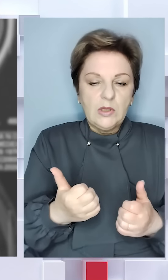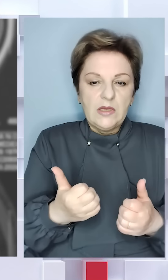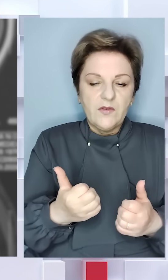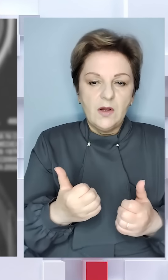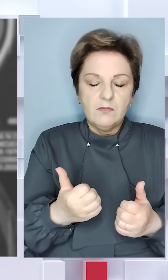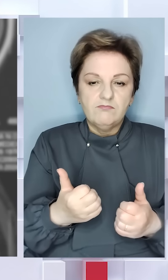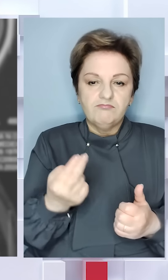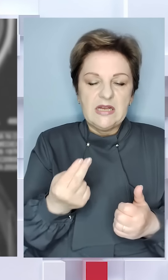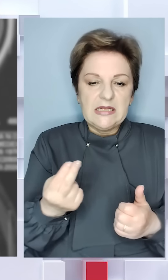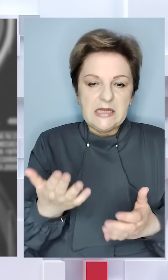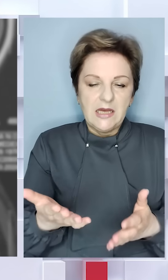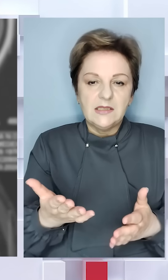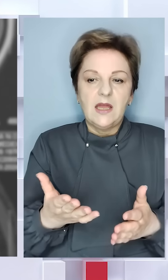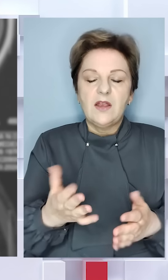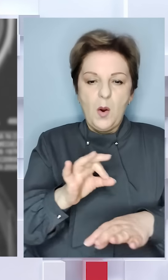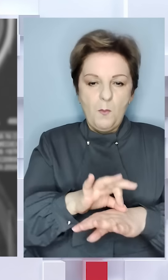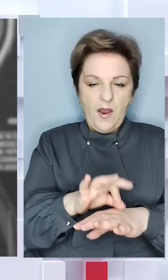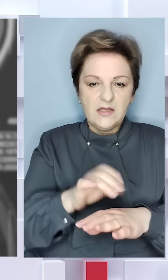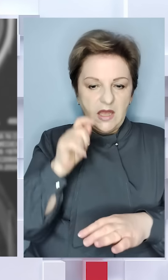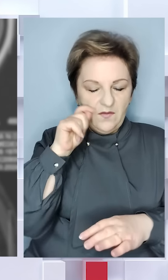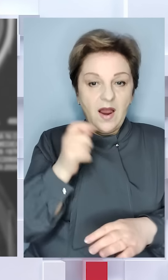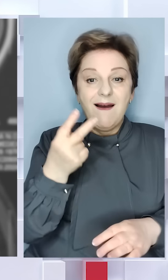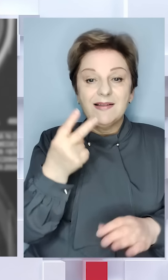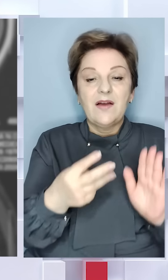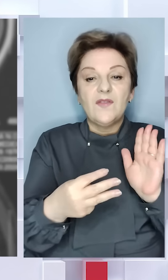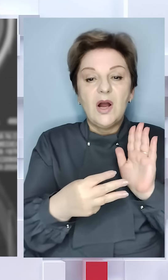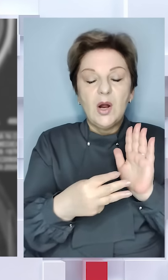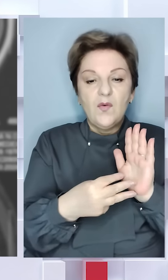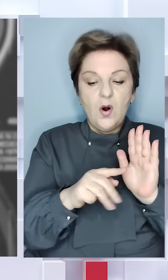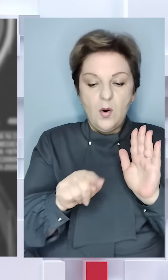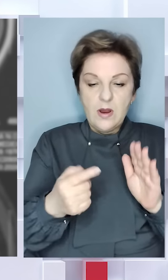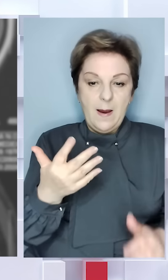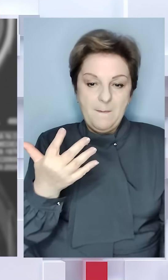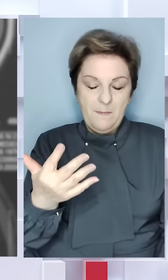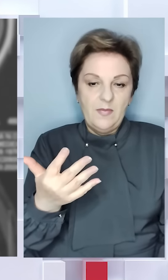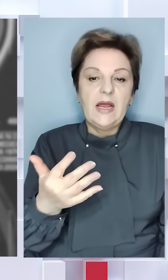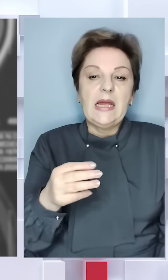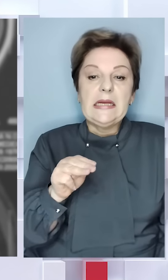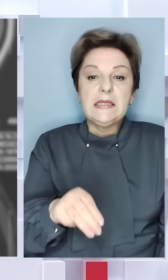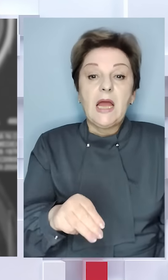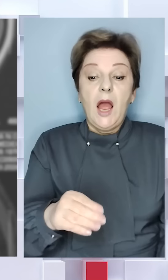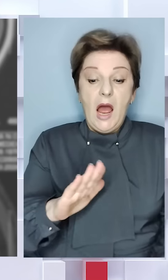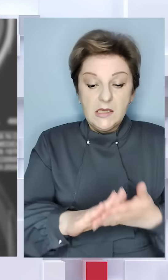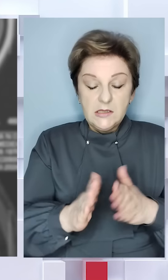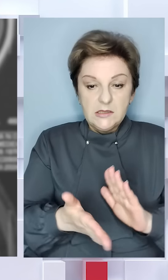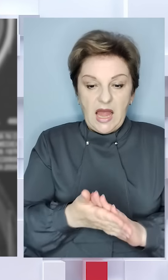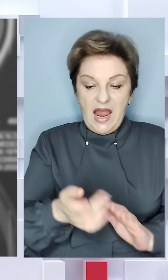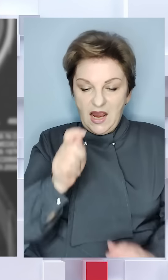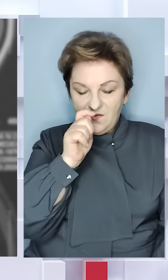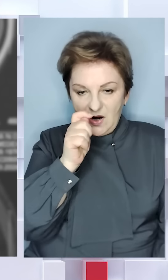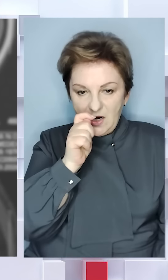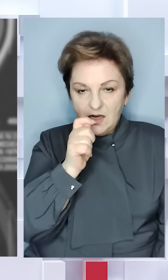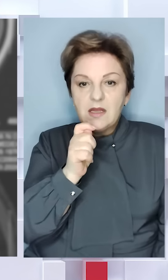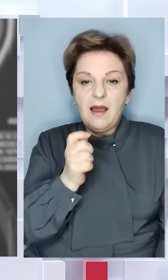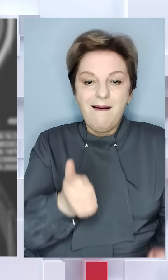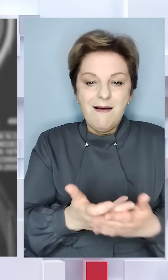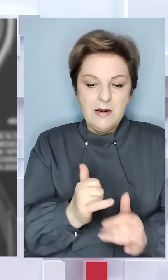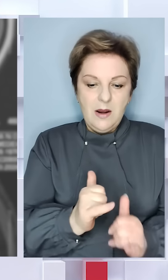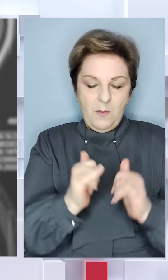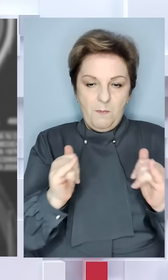цифру WeHealth внесених пацієнтів в Україні 28,5 тисяч, то уже станом на квітень їх